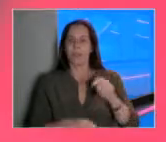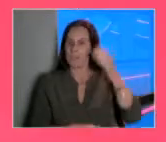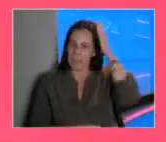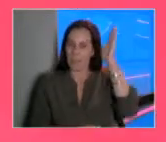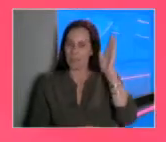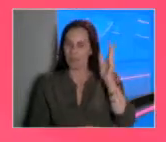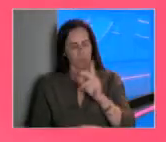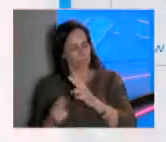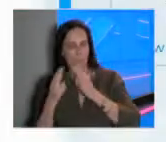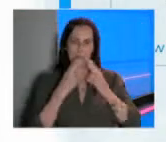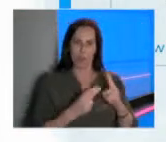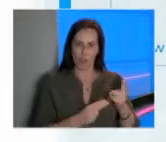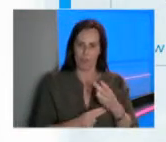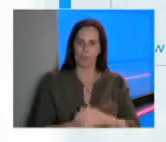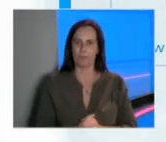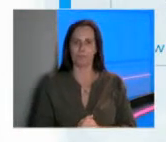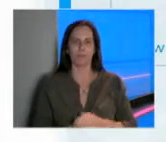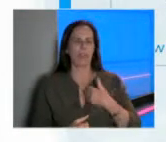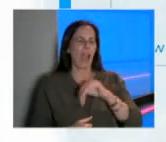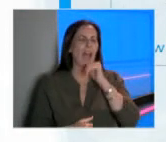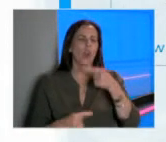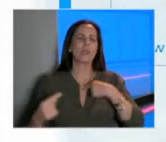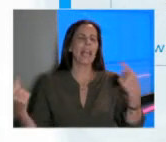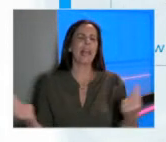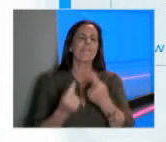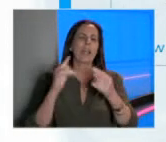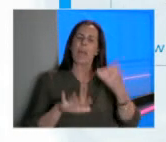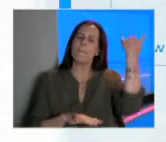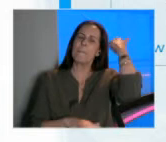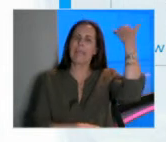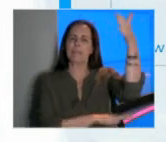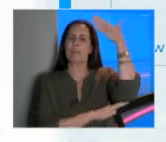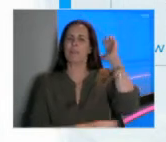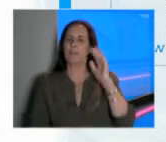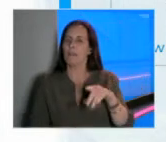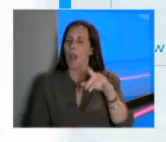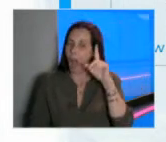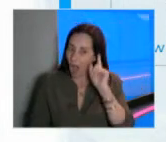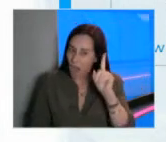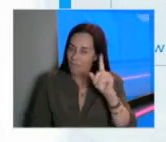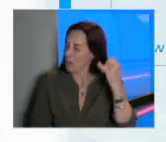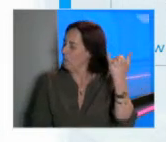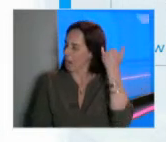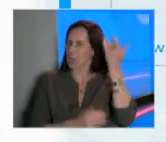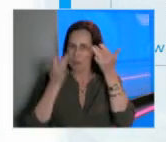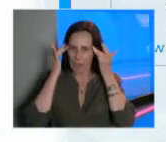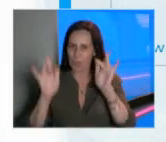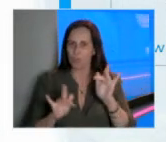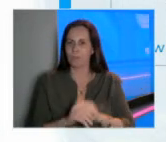בנט, לא נותר חייב, הוא מגיב, שוב. הוא אומר, אין לי כוונה להתווכח עם פקיד מדינה, אגב, פקיד